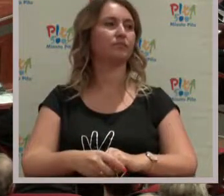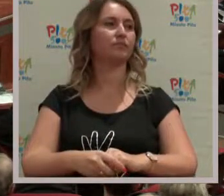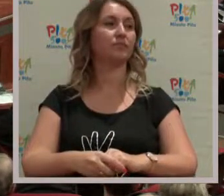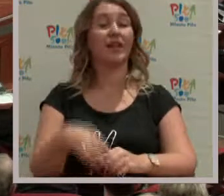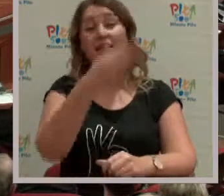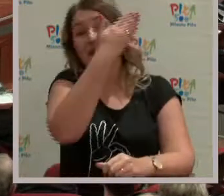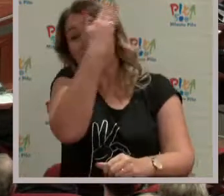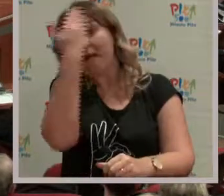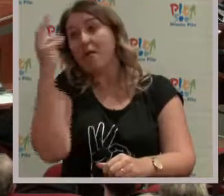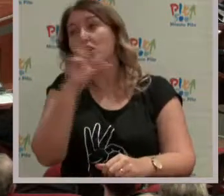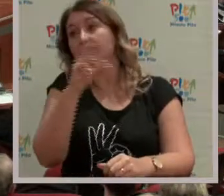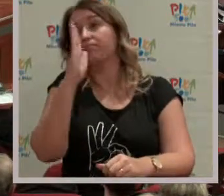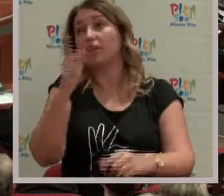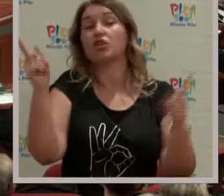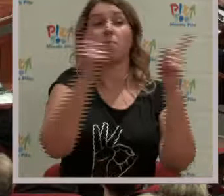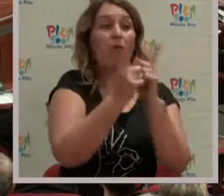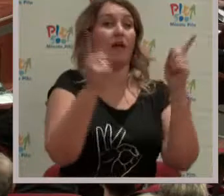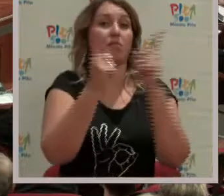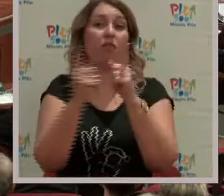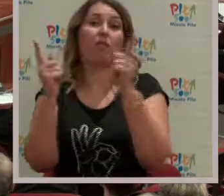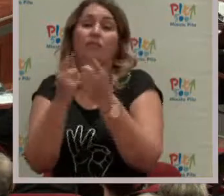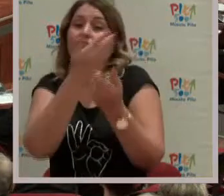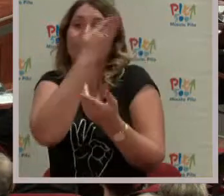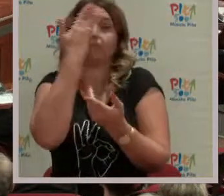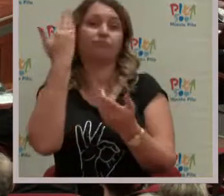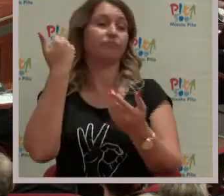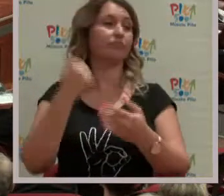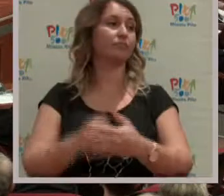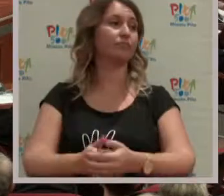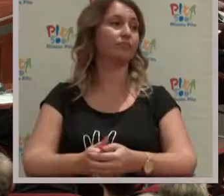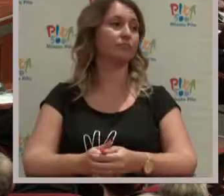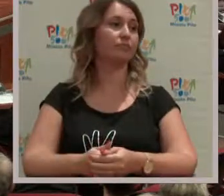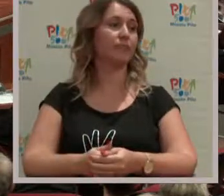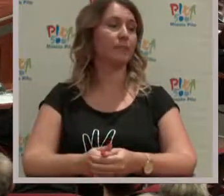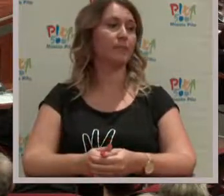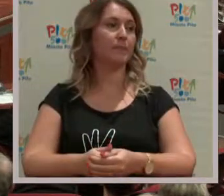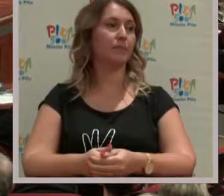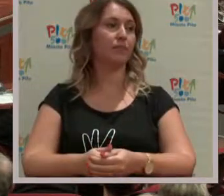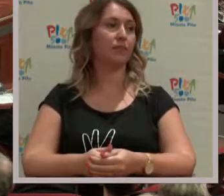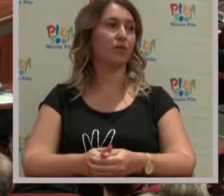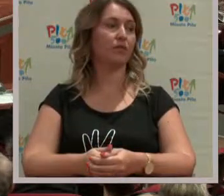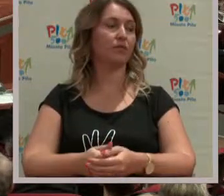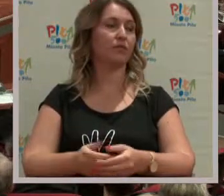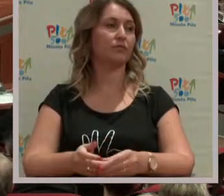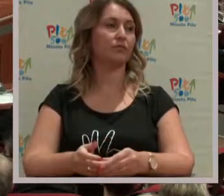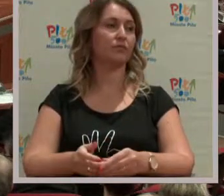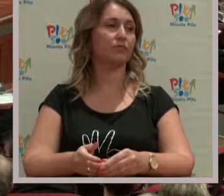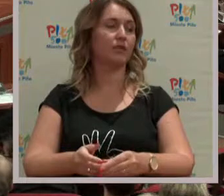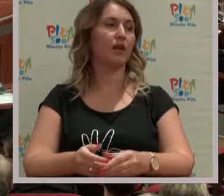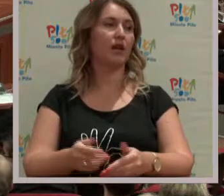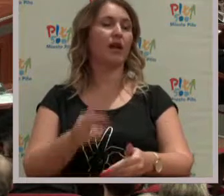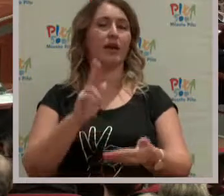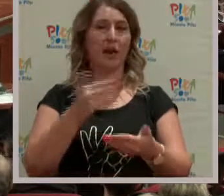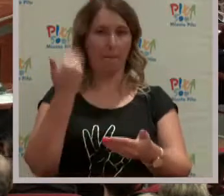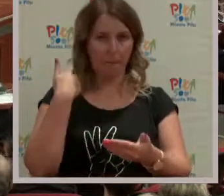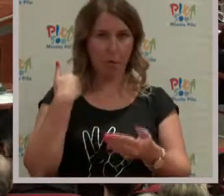spotykać. I pytanie moje jest podobne jak na ubiegłej sesji. Wiem na komisji, jak w